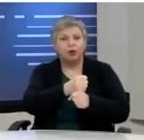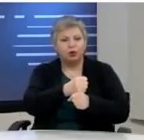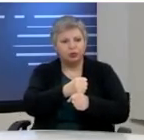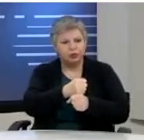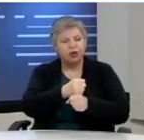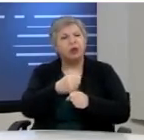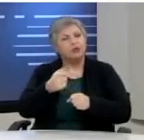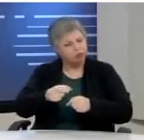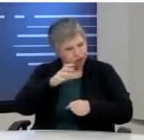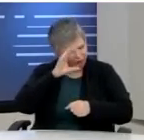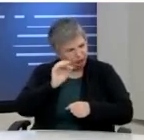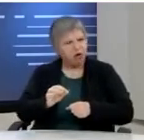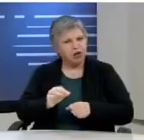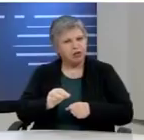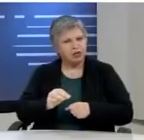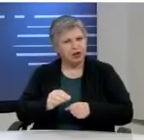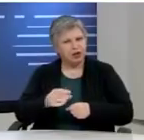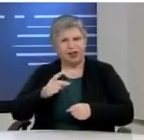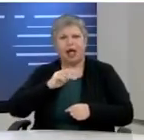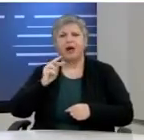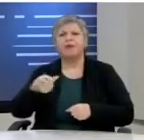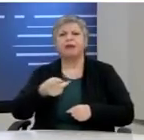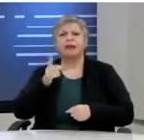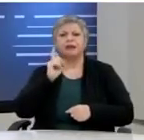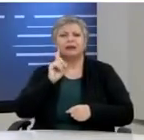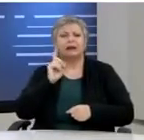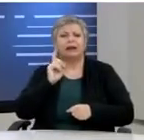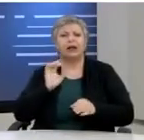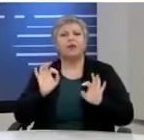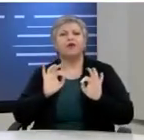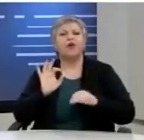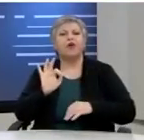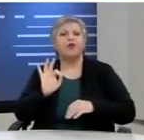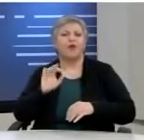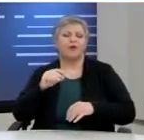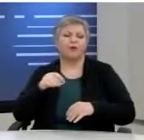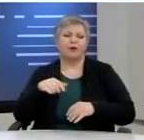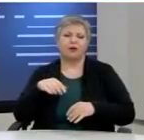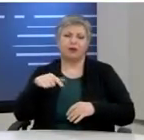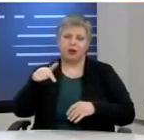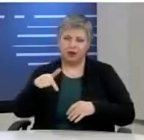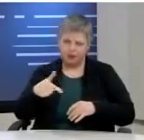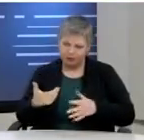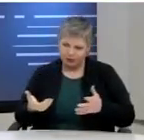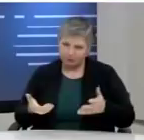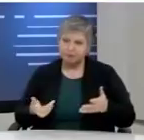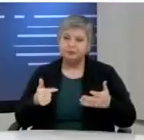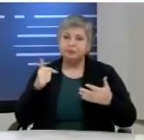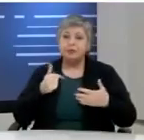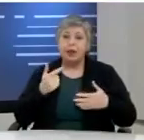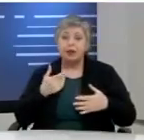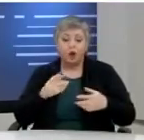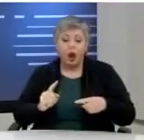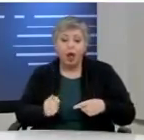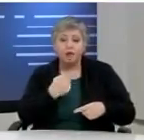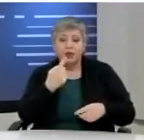Πράγματι. Και ξεκινάμε μια προσπάθεια δύσκολη να βρούμε μια αμοιβαία αποδεκτή